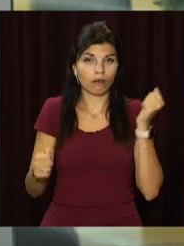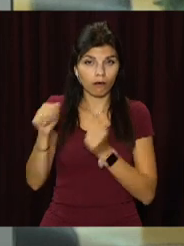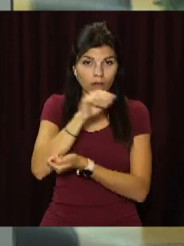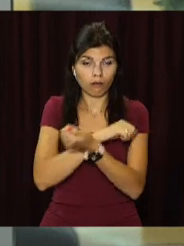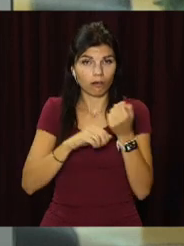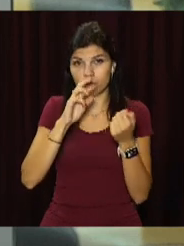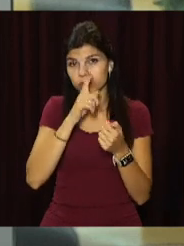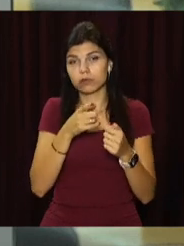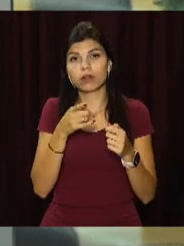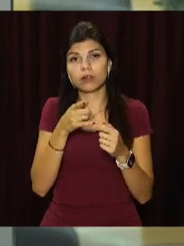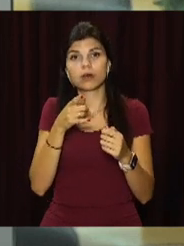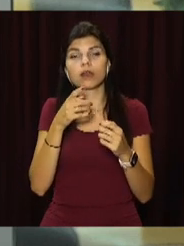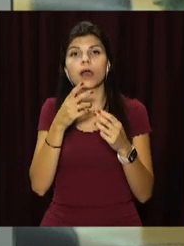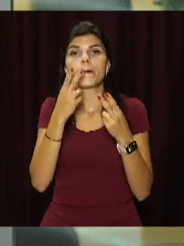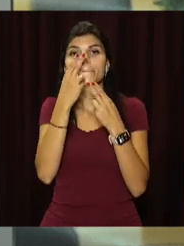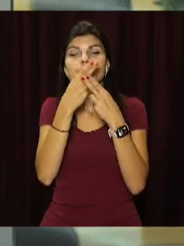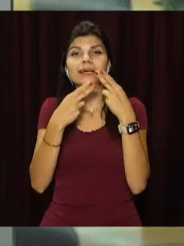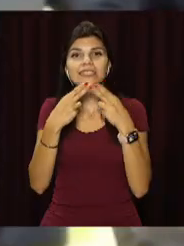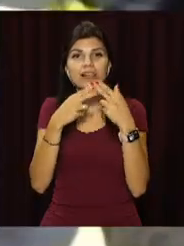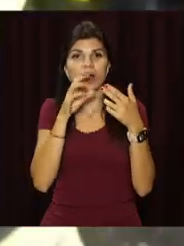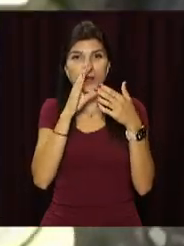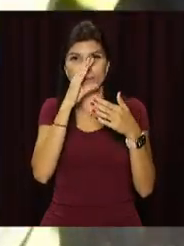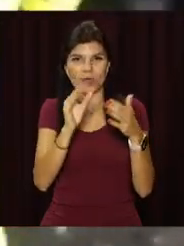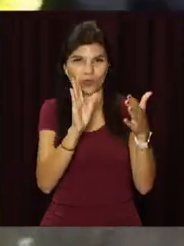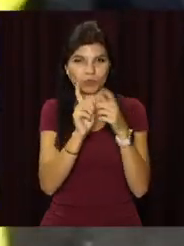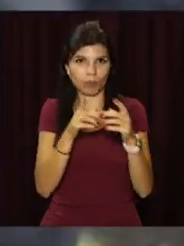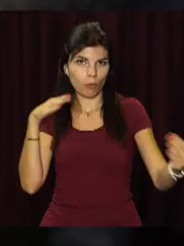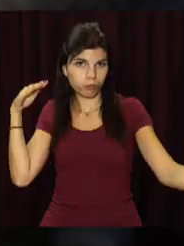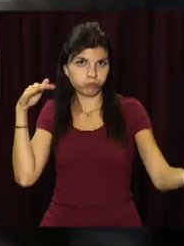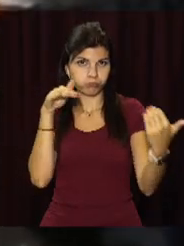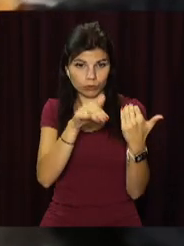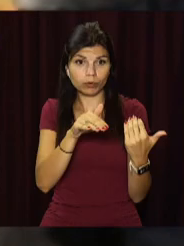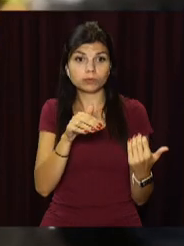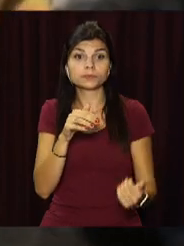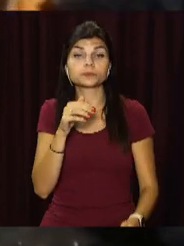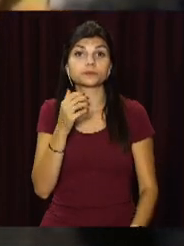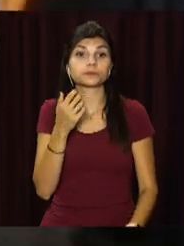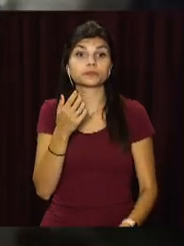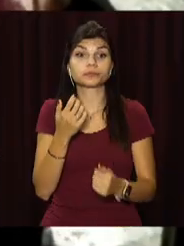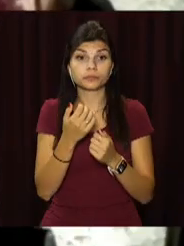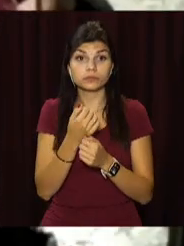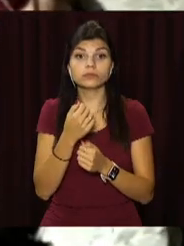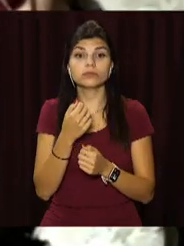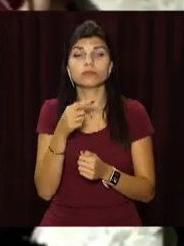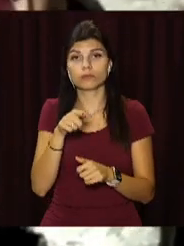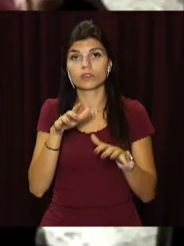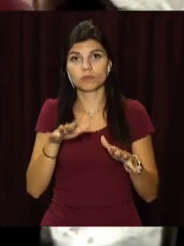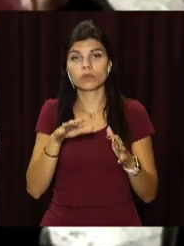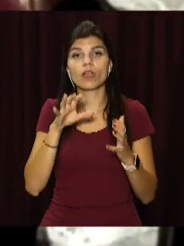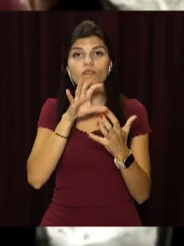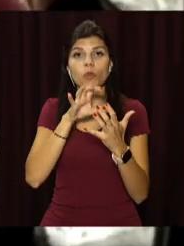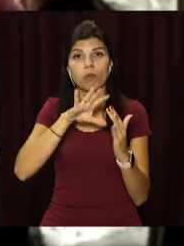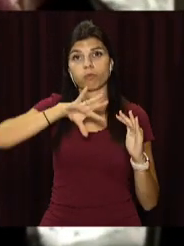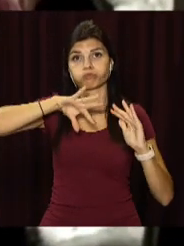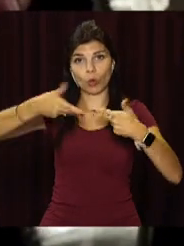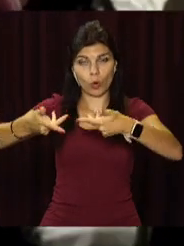керуванням та врізався в мікроавтобус «Мерседес», що рухався в тому ж напрямку. Після чого машини виїхали на зустрічну смугу, де автобус перекинувся